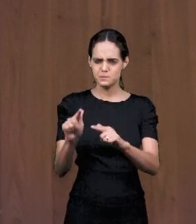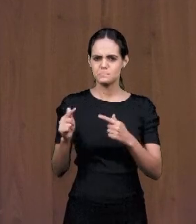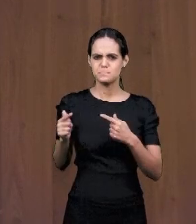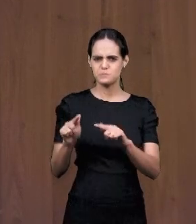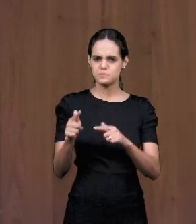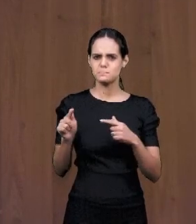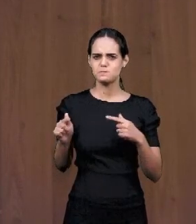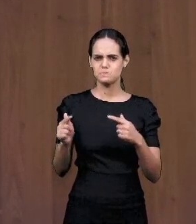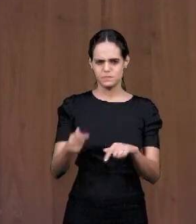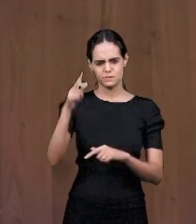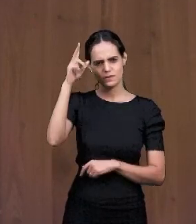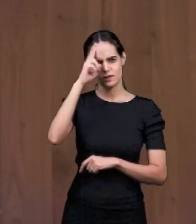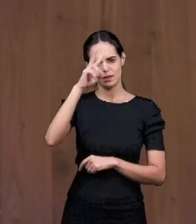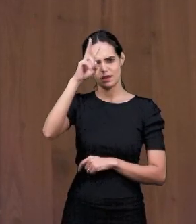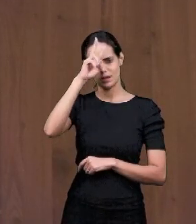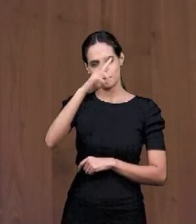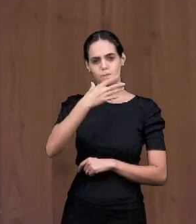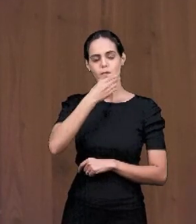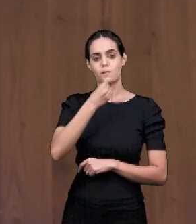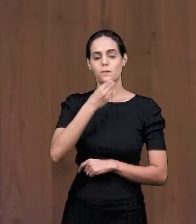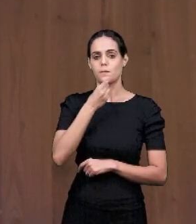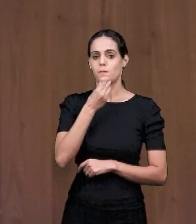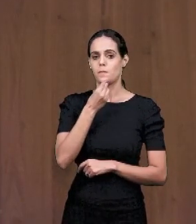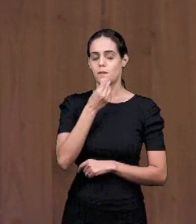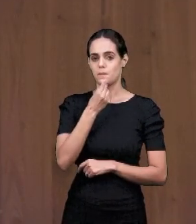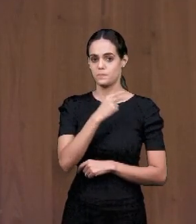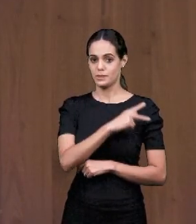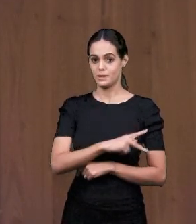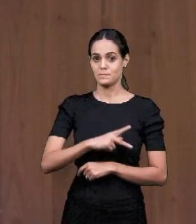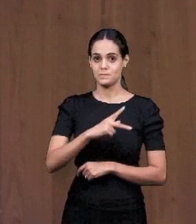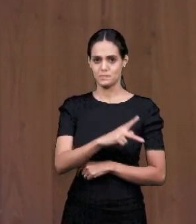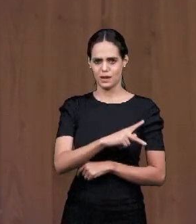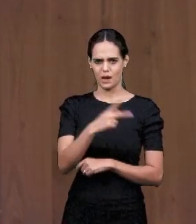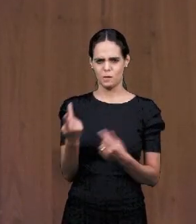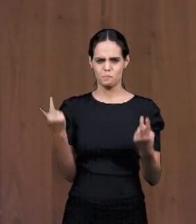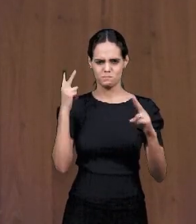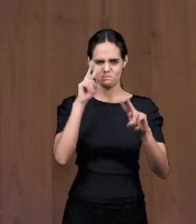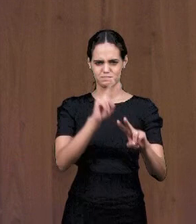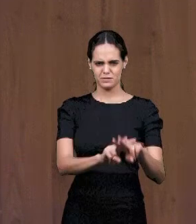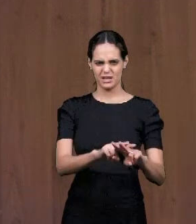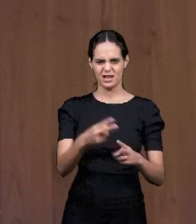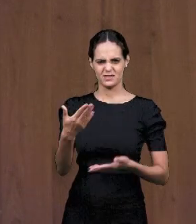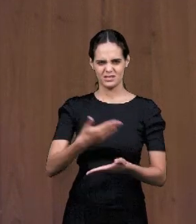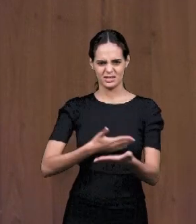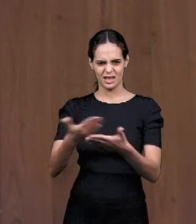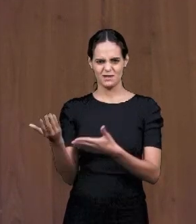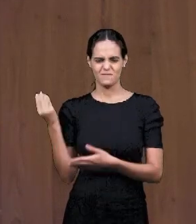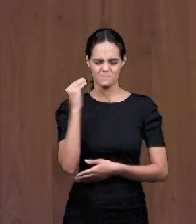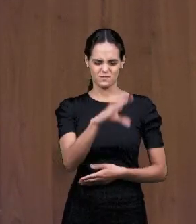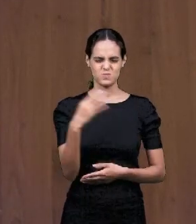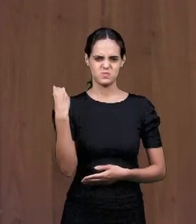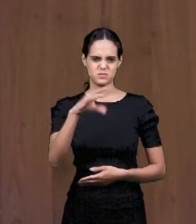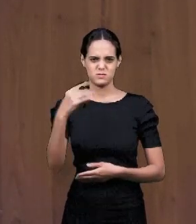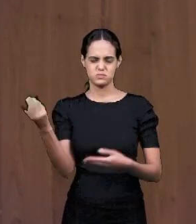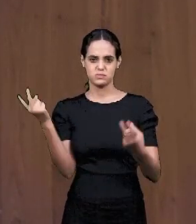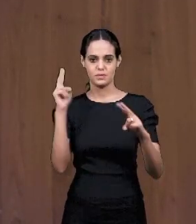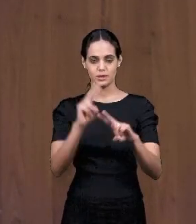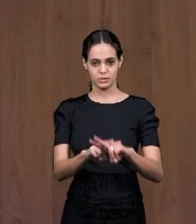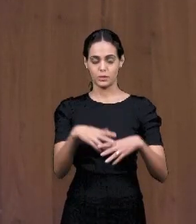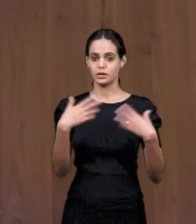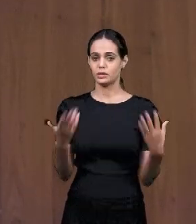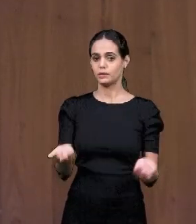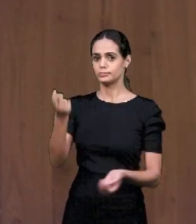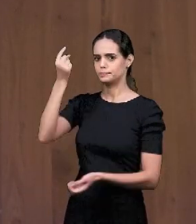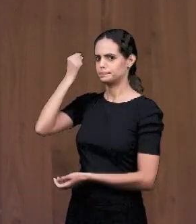persécutions. Vous vous rappelez que Paul a été mis en prison. Paul a mis en prison les chrétiens. Vous vous rappelez que Paul